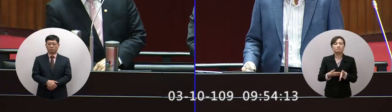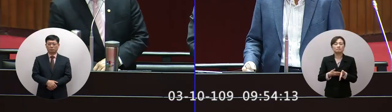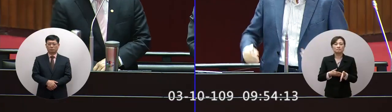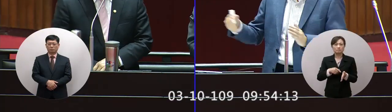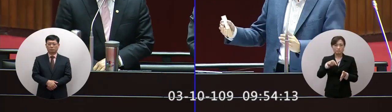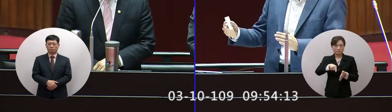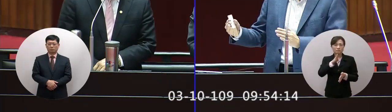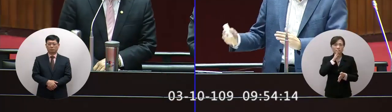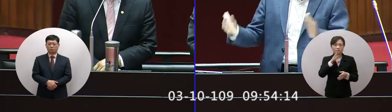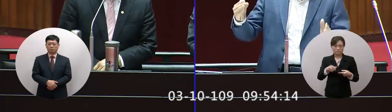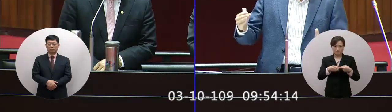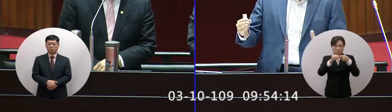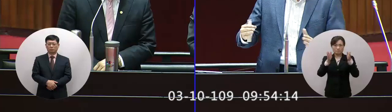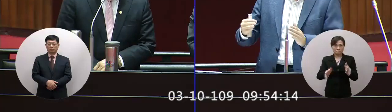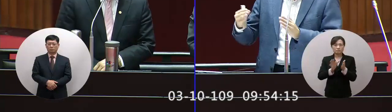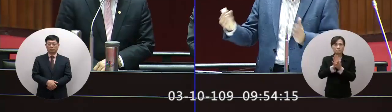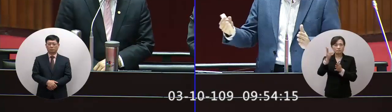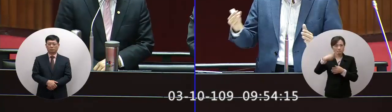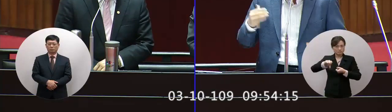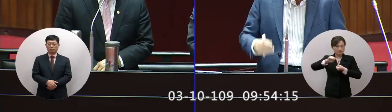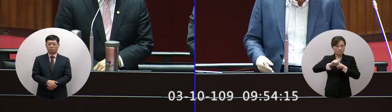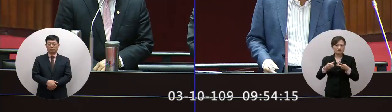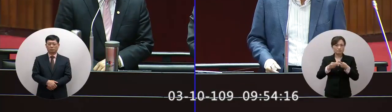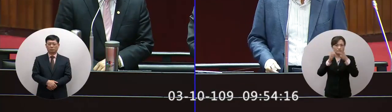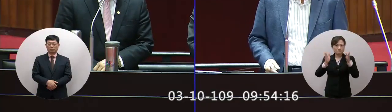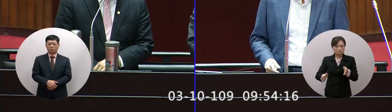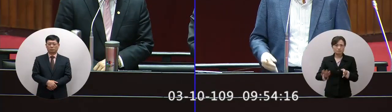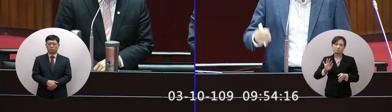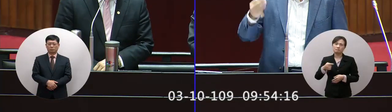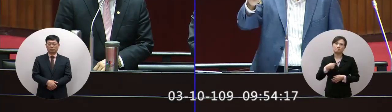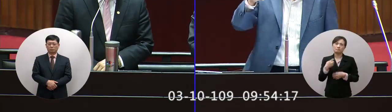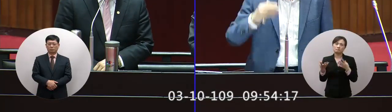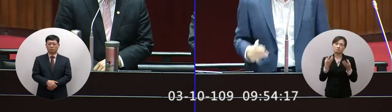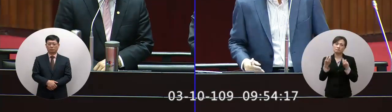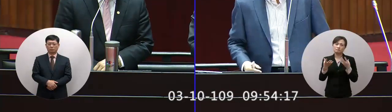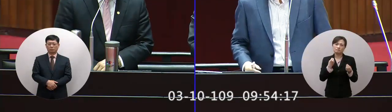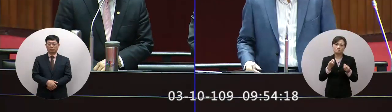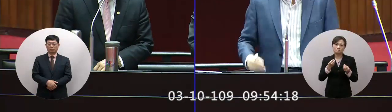期，那未来还有第二期，哪一期？但我不太清楚，